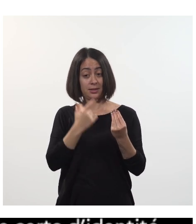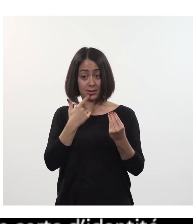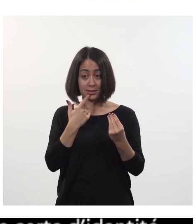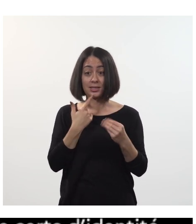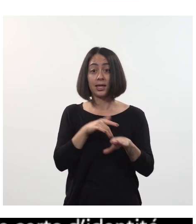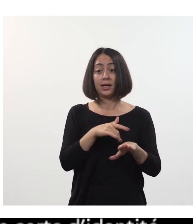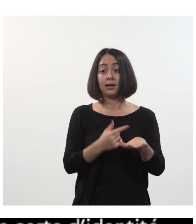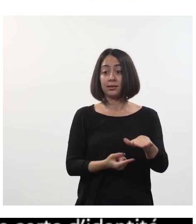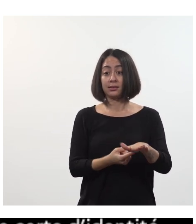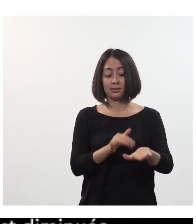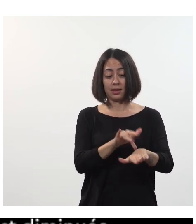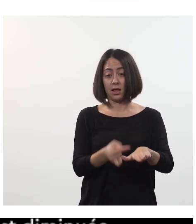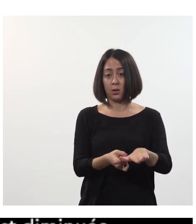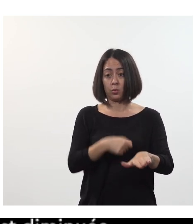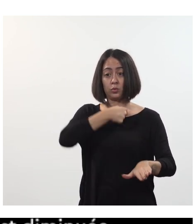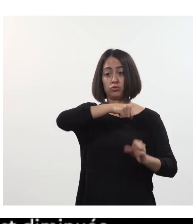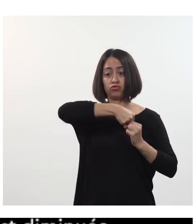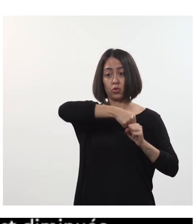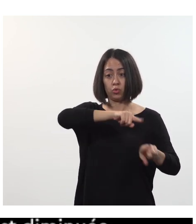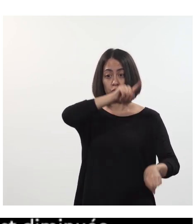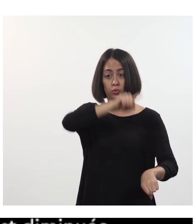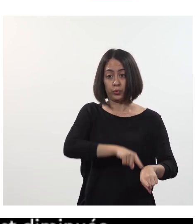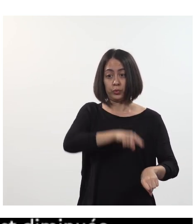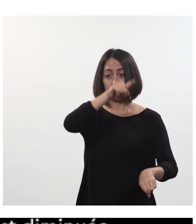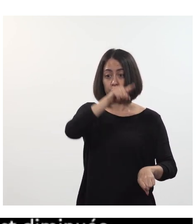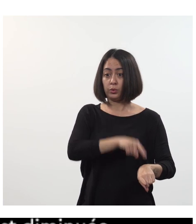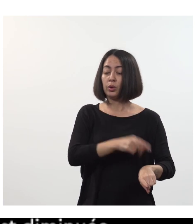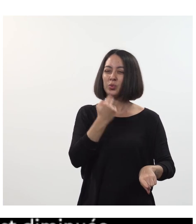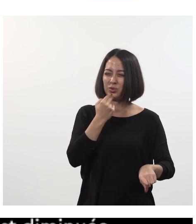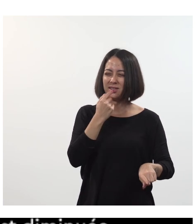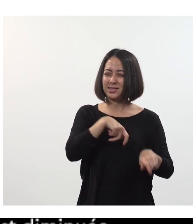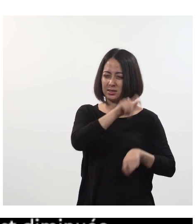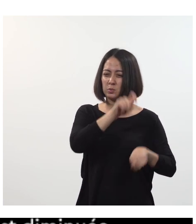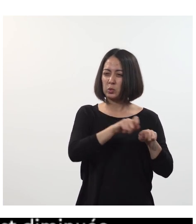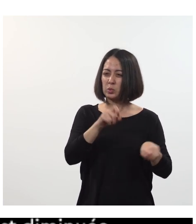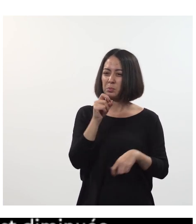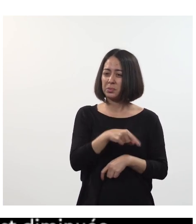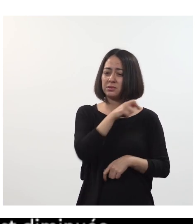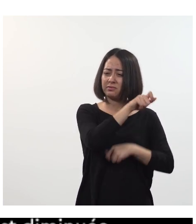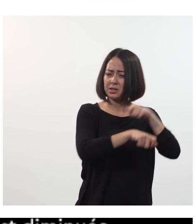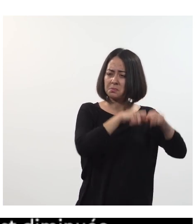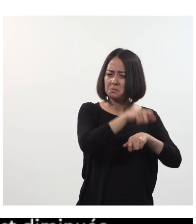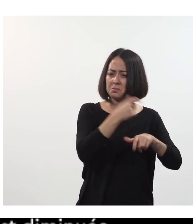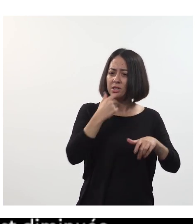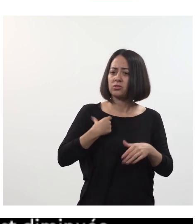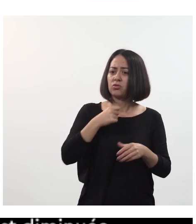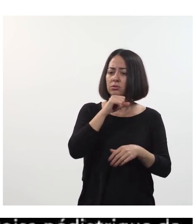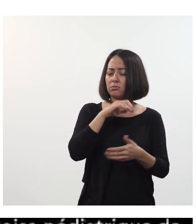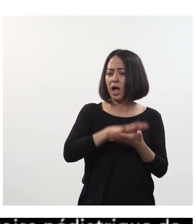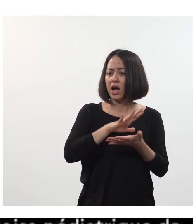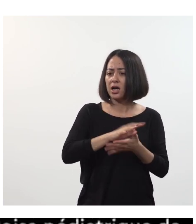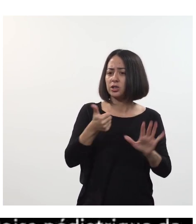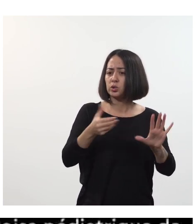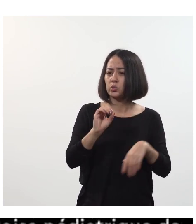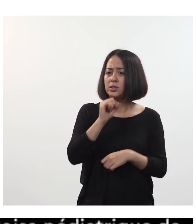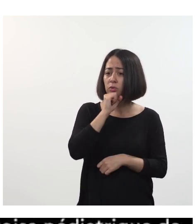de la mesure que vous aurez trouvée et l'âge de la personne, donc pour les personnes de plus de 60 ans, ça vous permettra d'avoir directement la taille